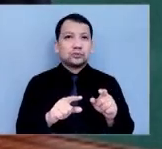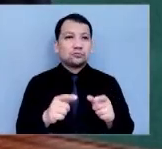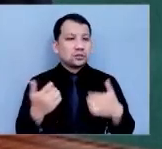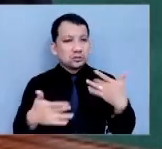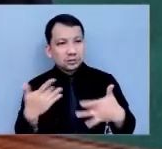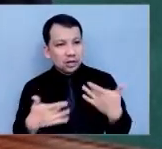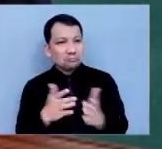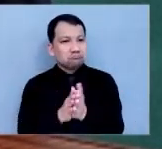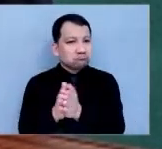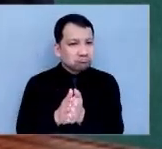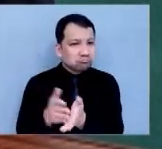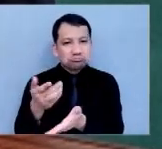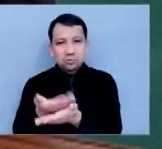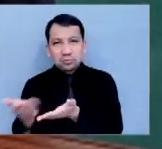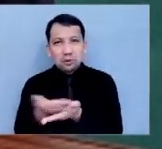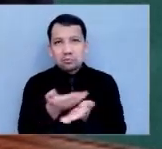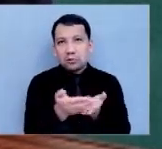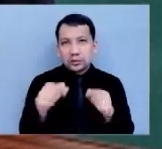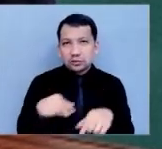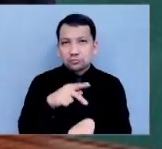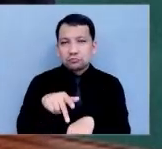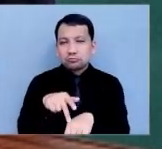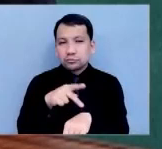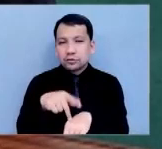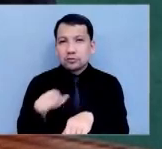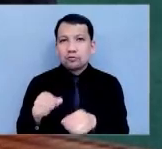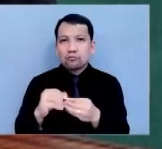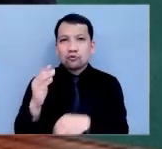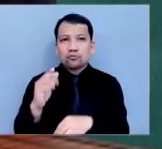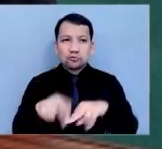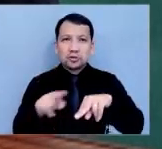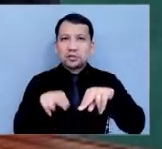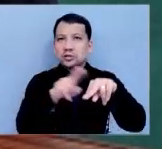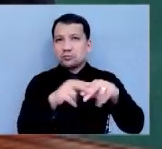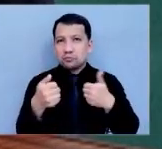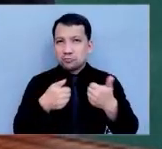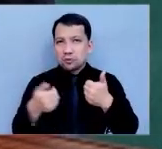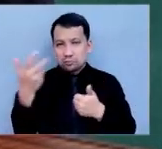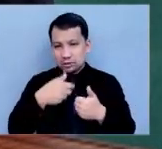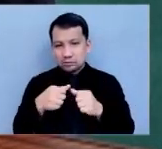VAT refund scheme for tourists as early as we can, will put us in a very competitive and